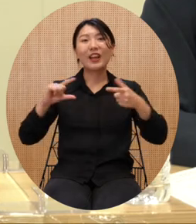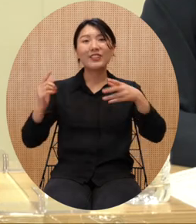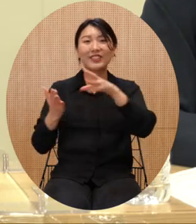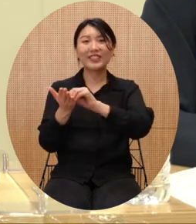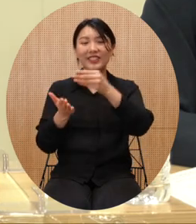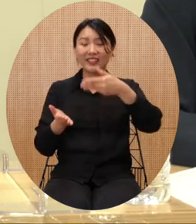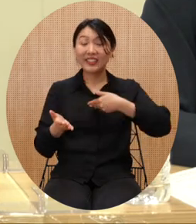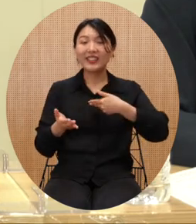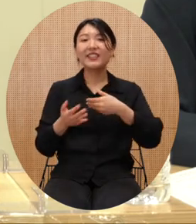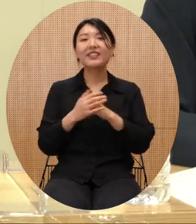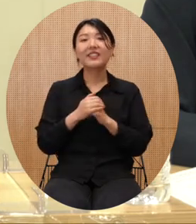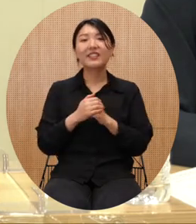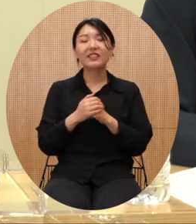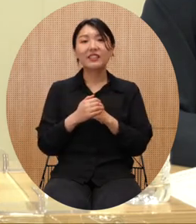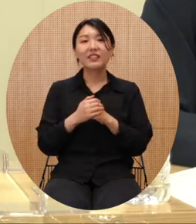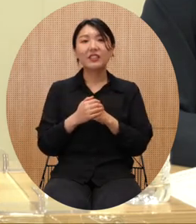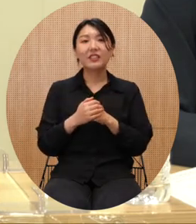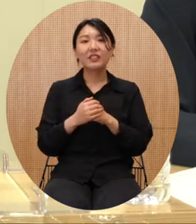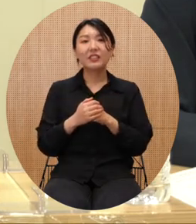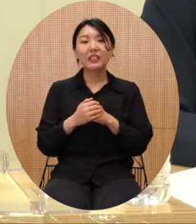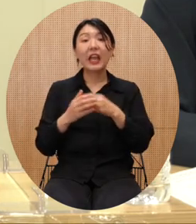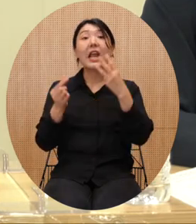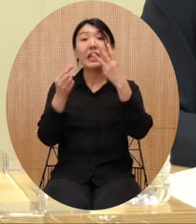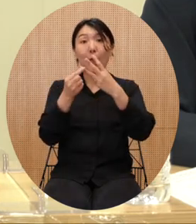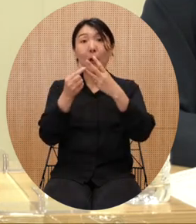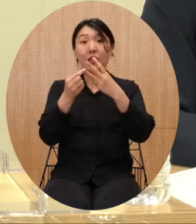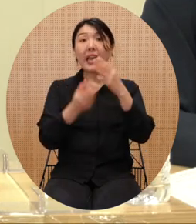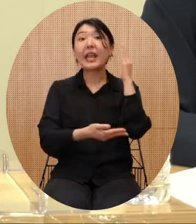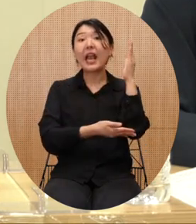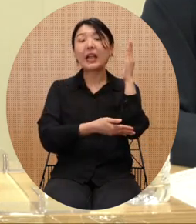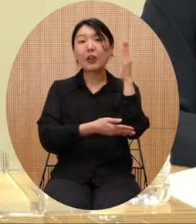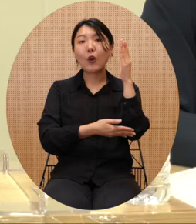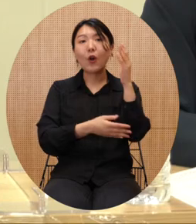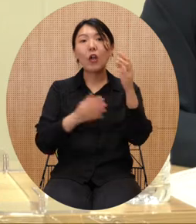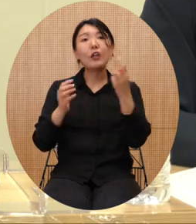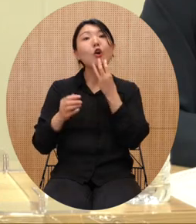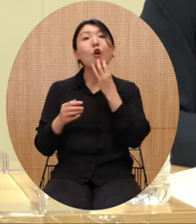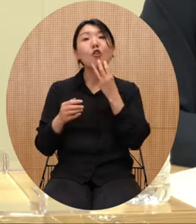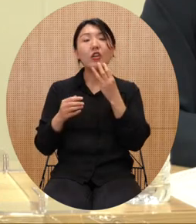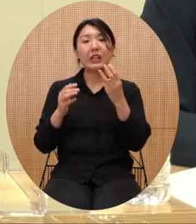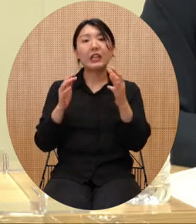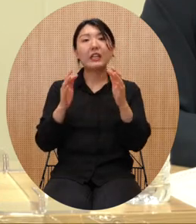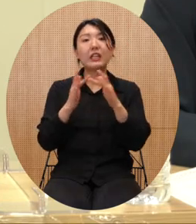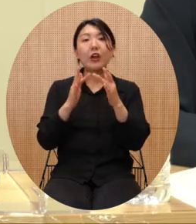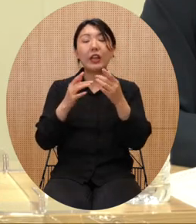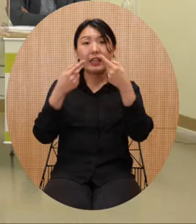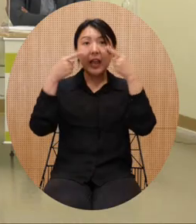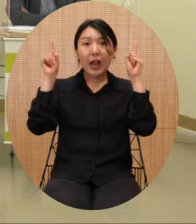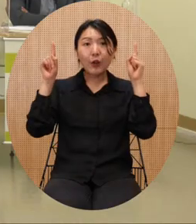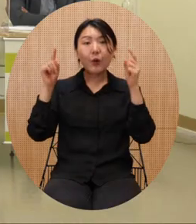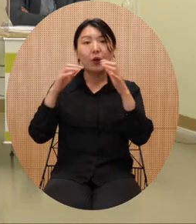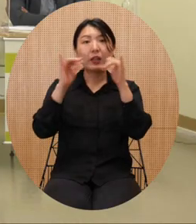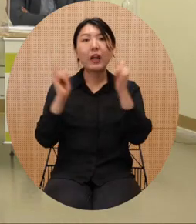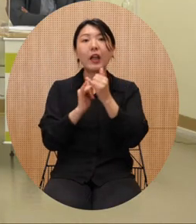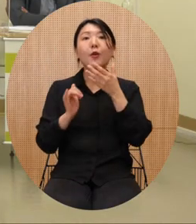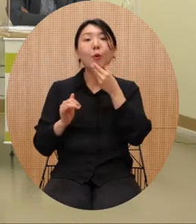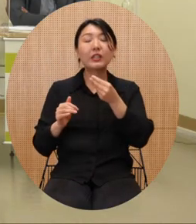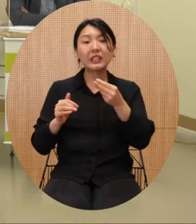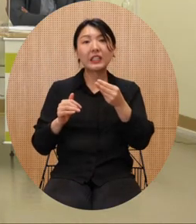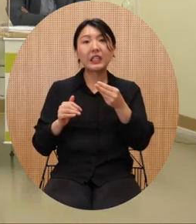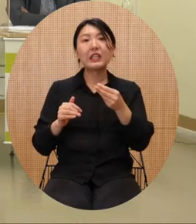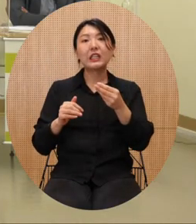또 안겨주신 것 같은데요. 예. 세 번째 발제로 서울 사이버대학교의 사회복지학과 교수님이신 임세희